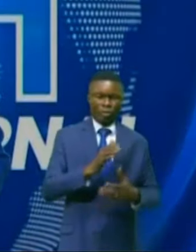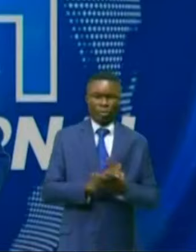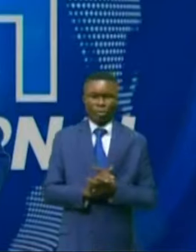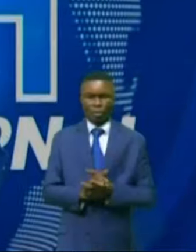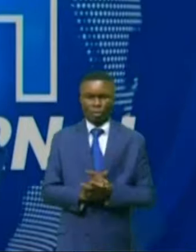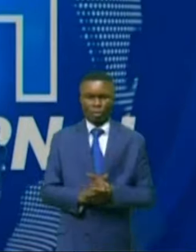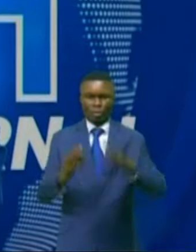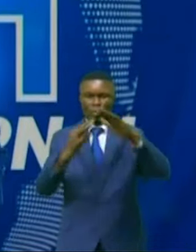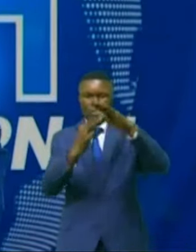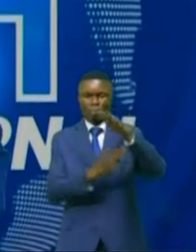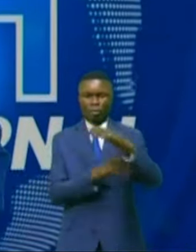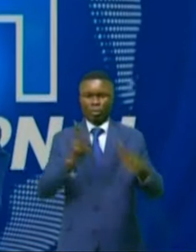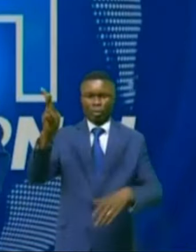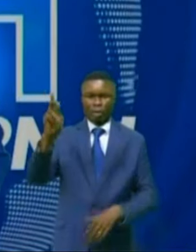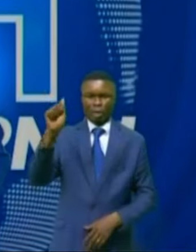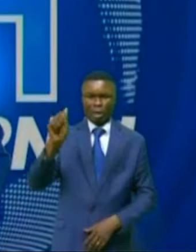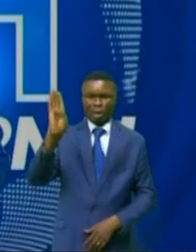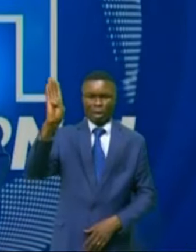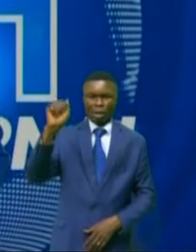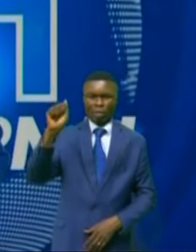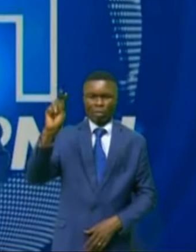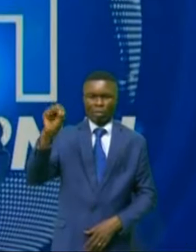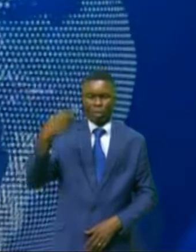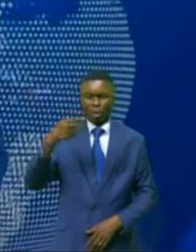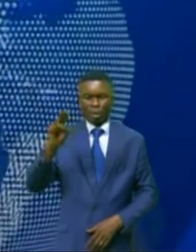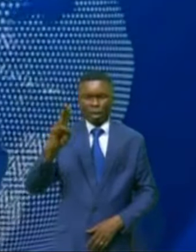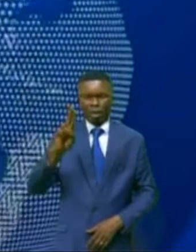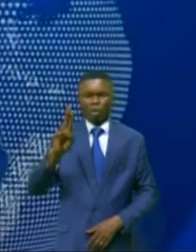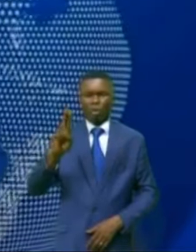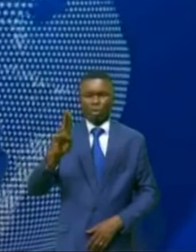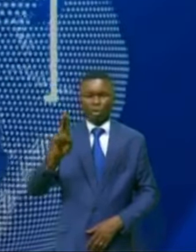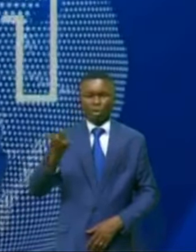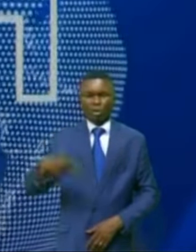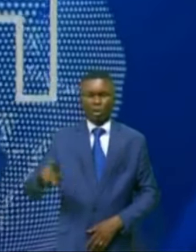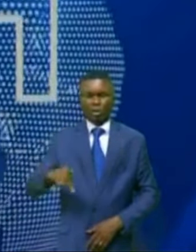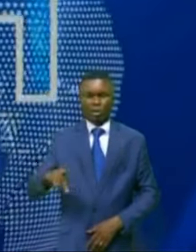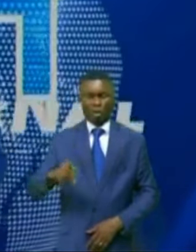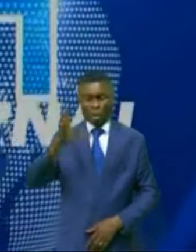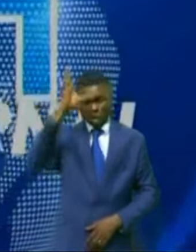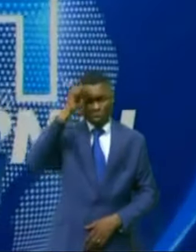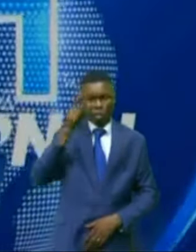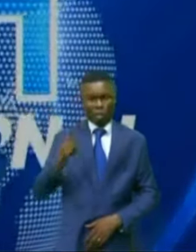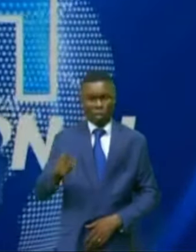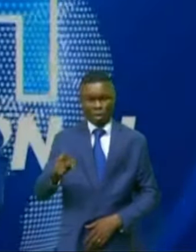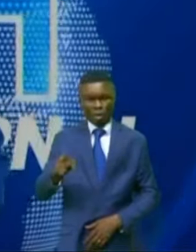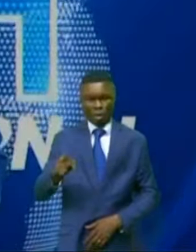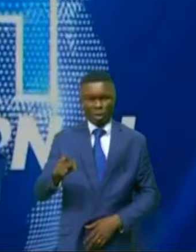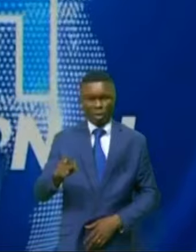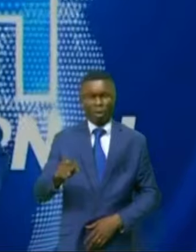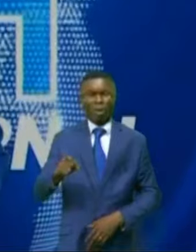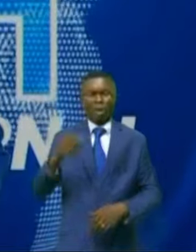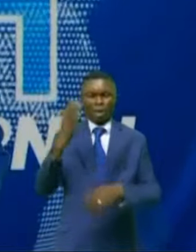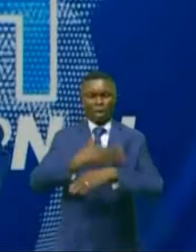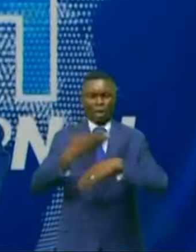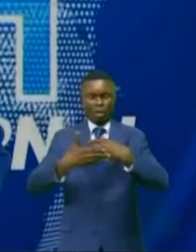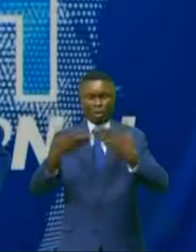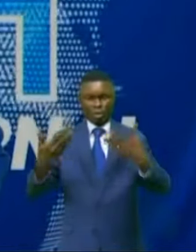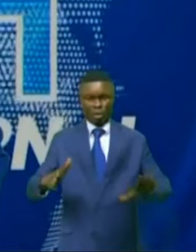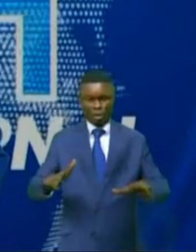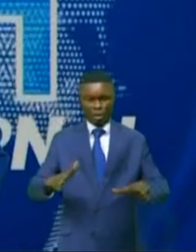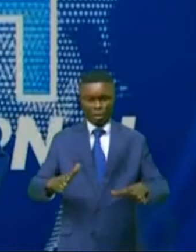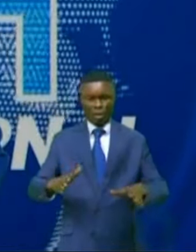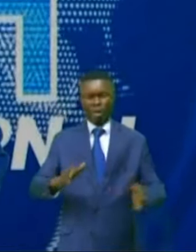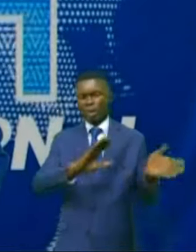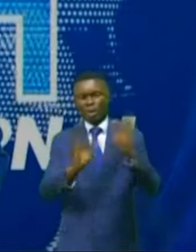Le pont Kabangu, jeté sur la rivière portant le même nom, dans la province du Kwilu, en fin de construction, s'est écroulé